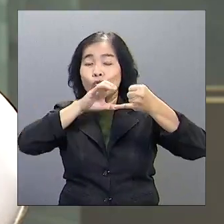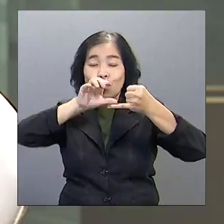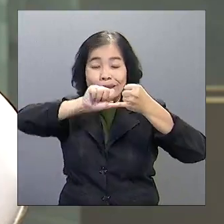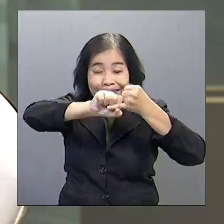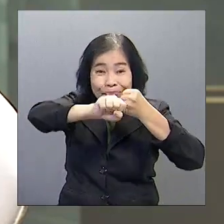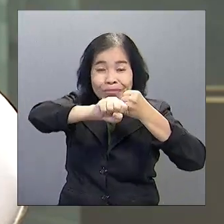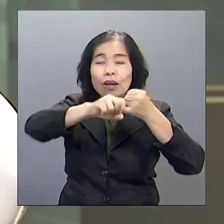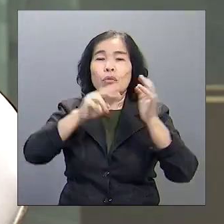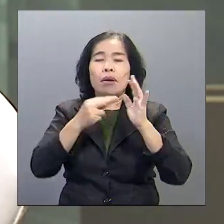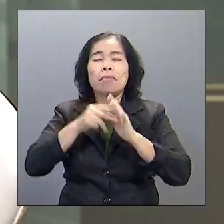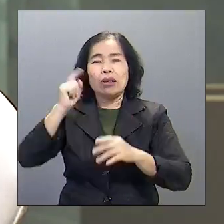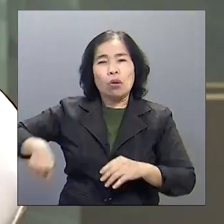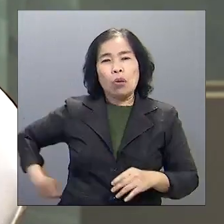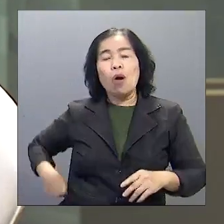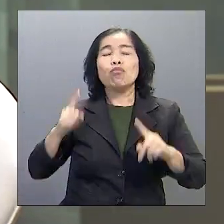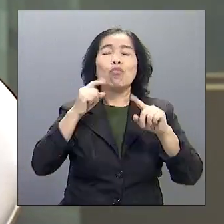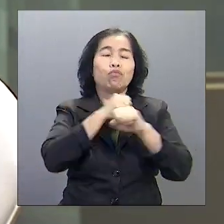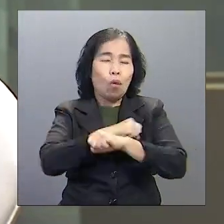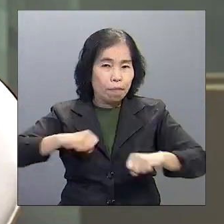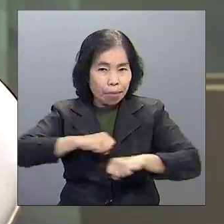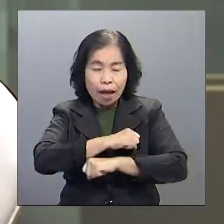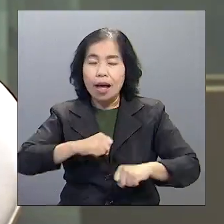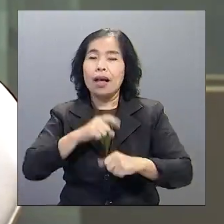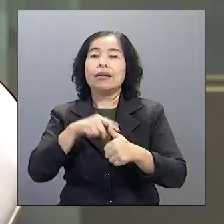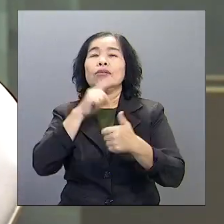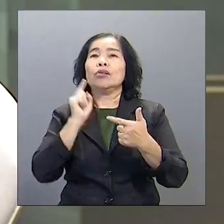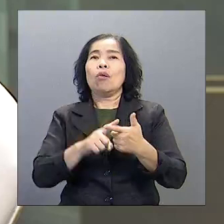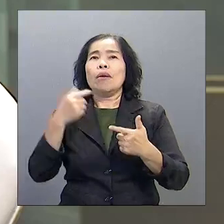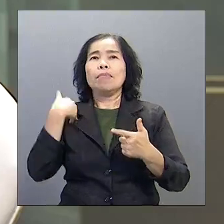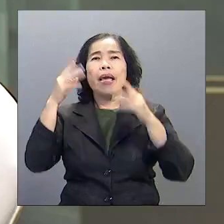มนะพี่ต๊อปจากคนออกกำลังกายหรือว่าจะเป็นในลักษณะ